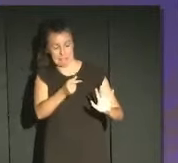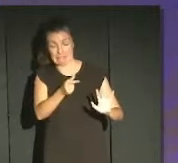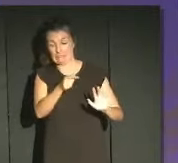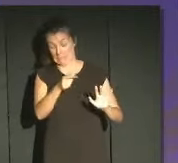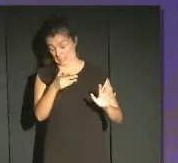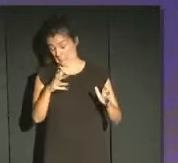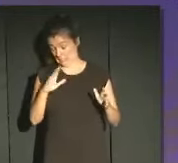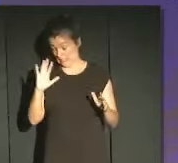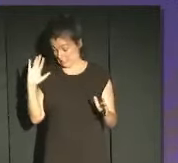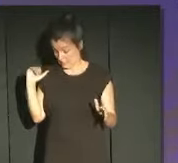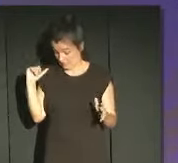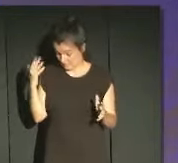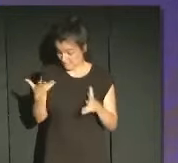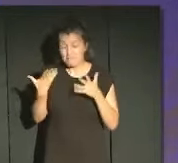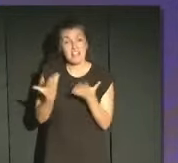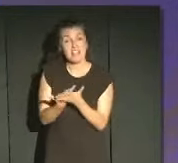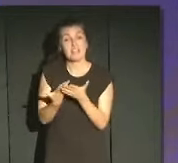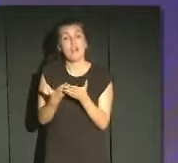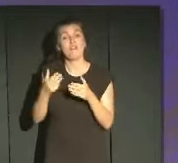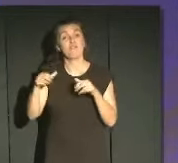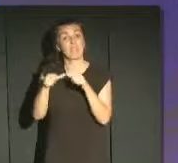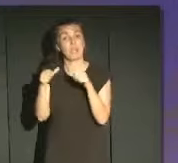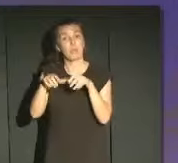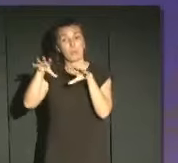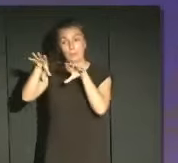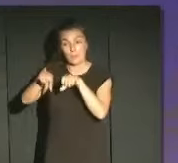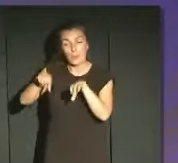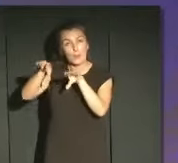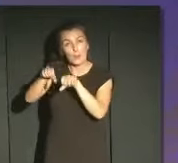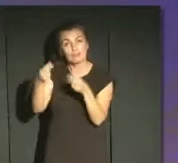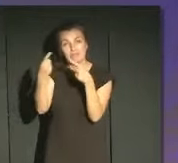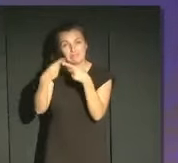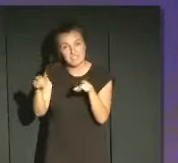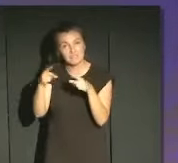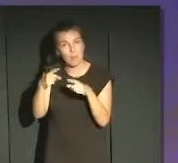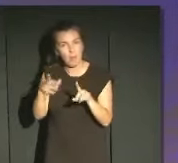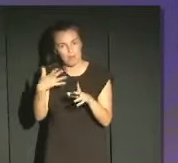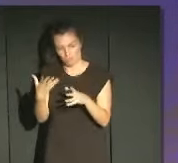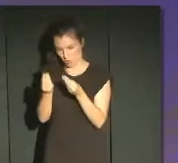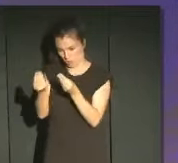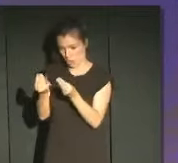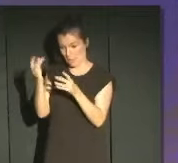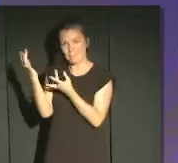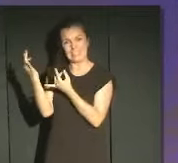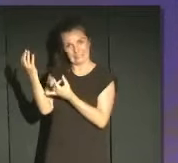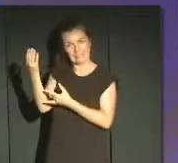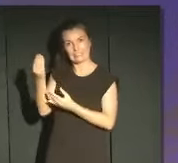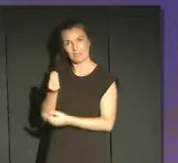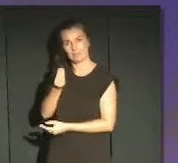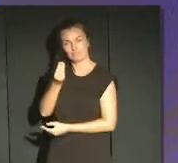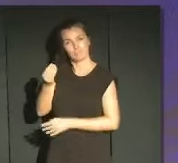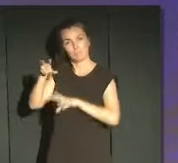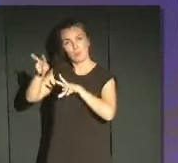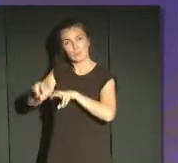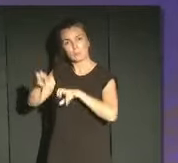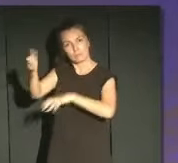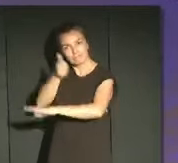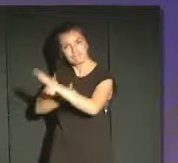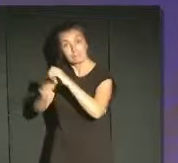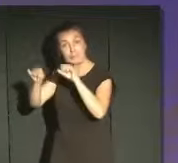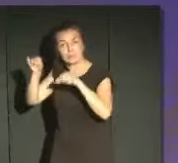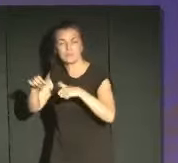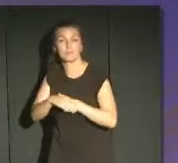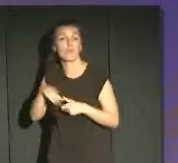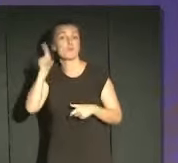3 hectares de terre fait du maréchage diversifié pour participer à la souveraineté alimentaire de la Martinique parce que quand on sait qu'en